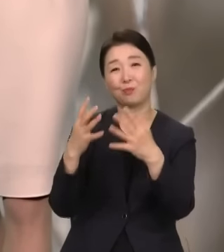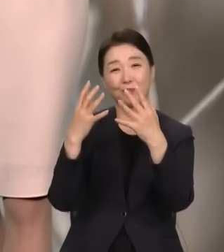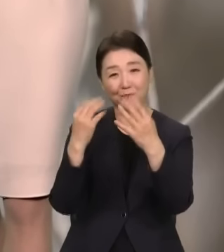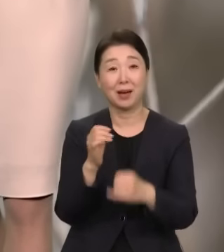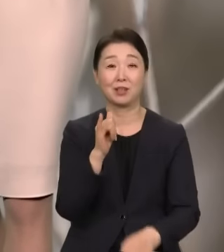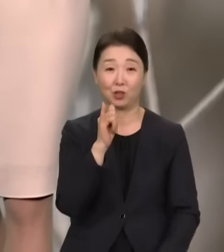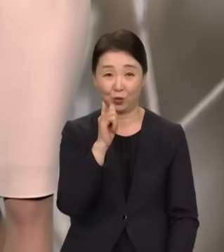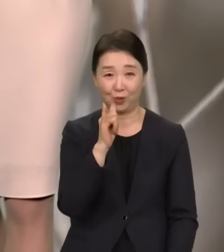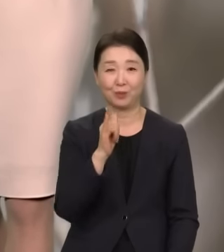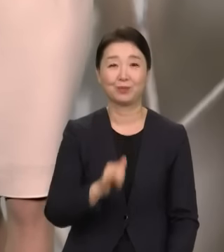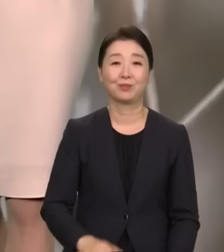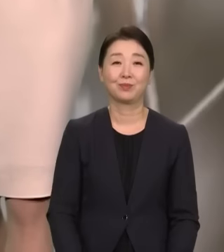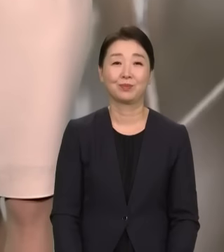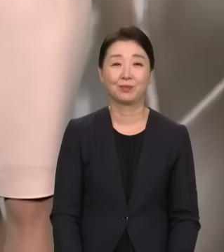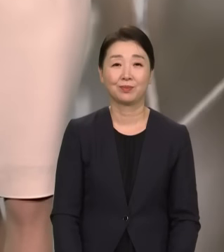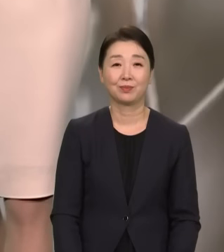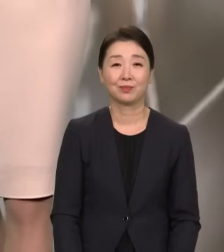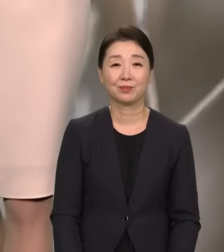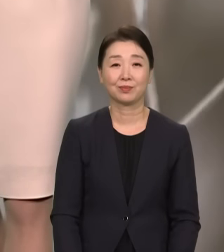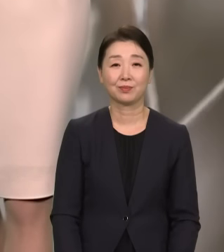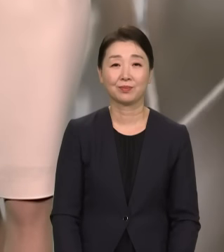많겠습니다. 날씨였습니다.